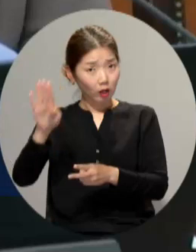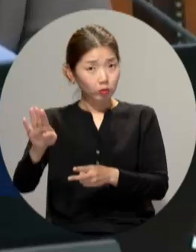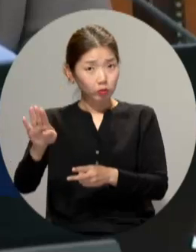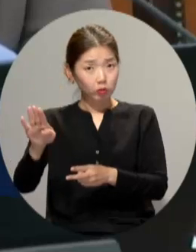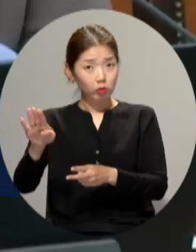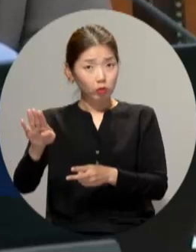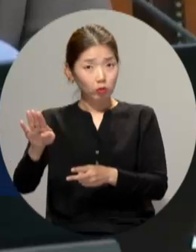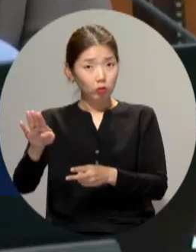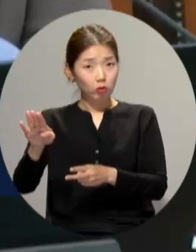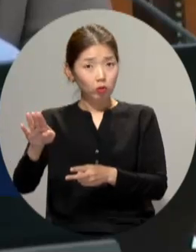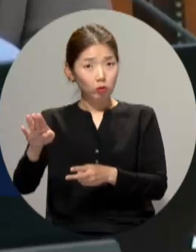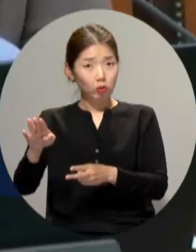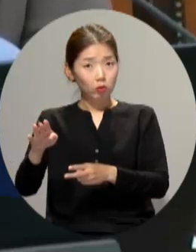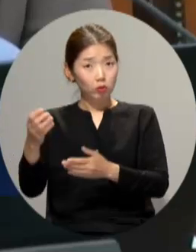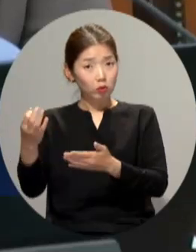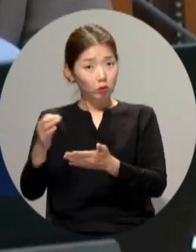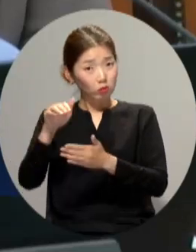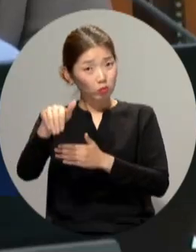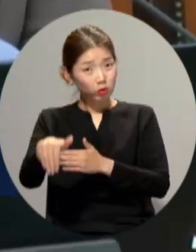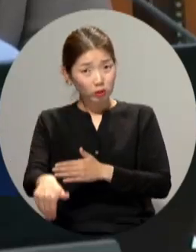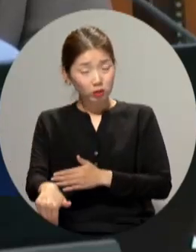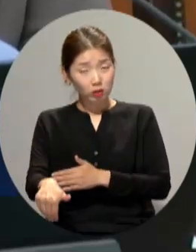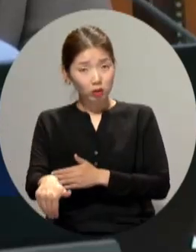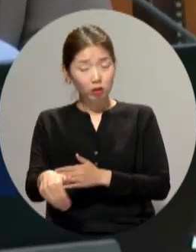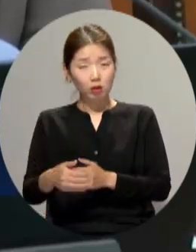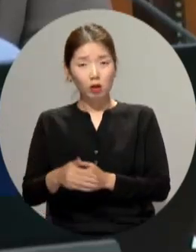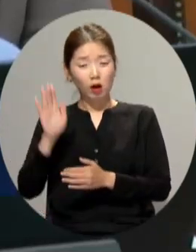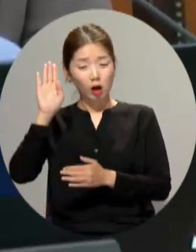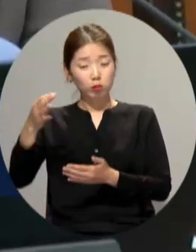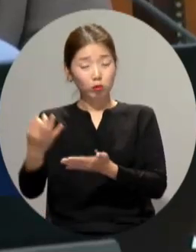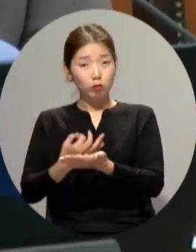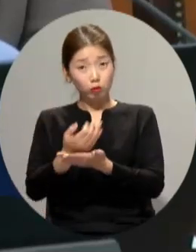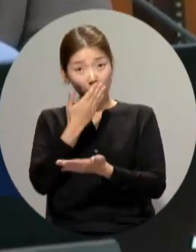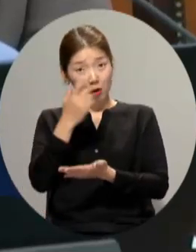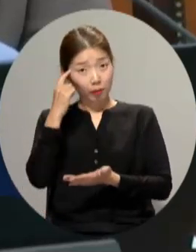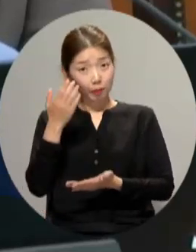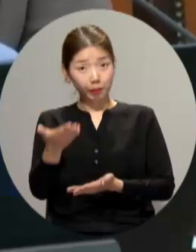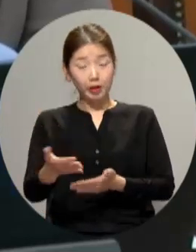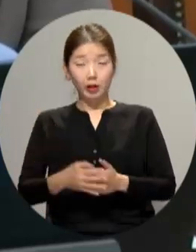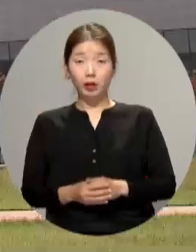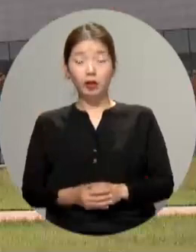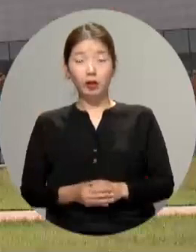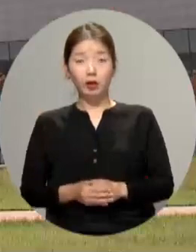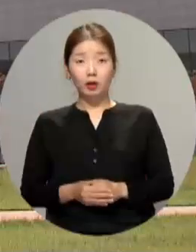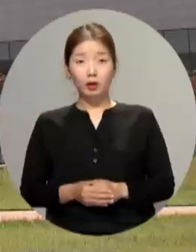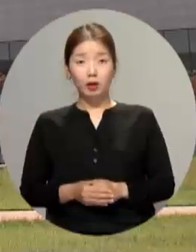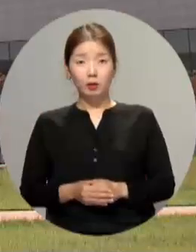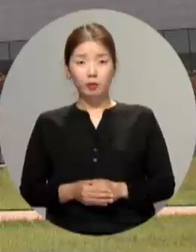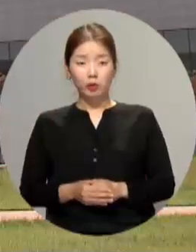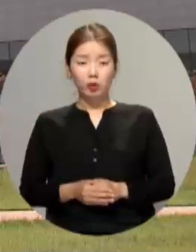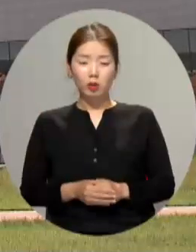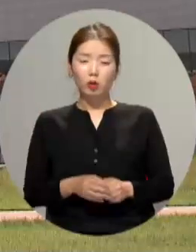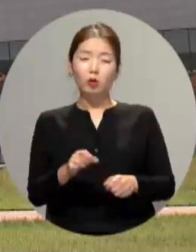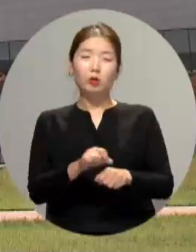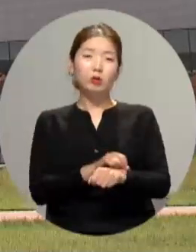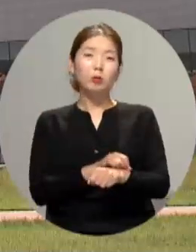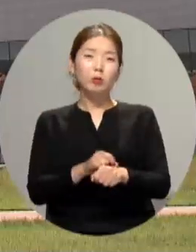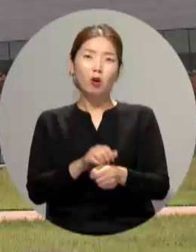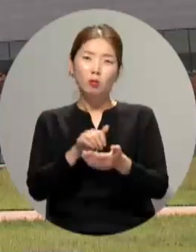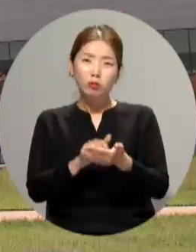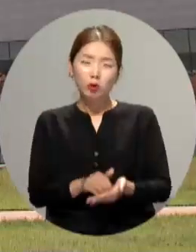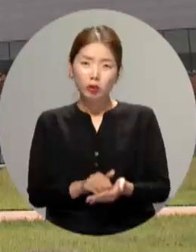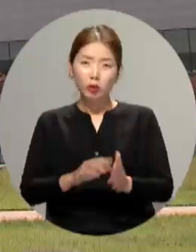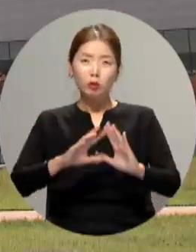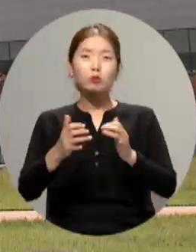산업이 자초자산 아닙니까? 앞으로 이거 수익 날 수 있어요? 중대재해 발생 기업의